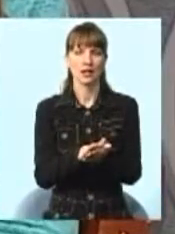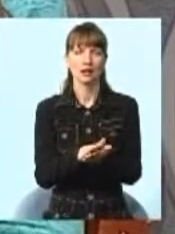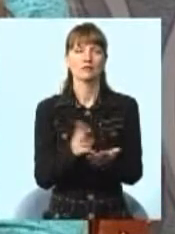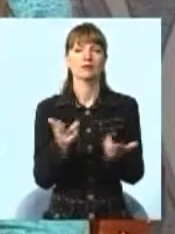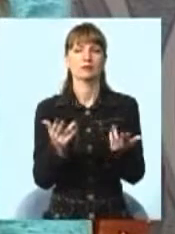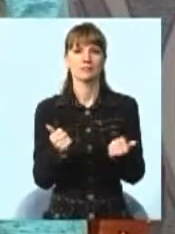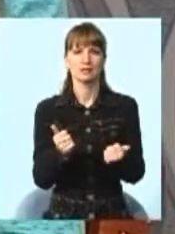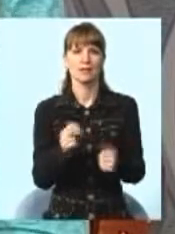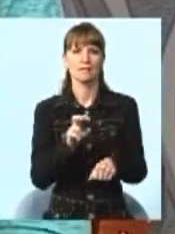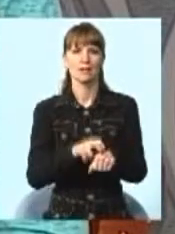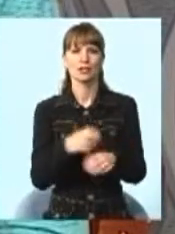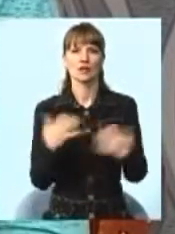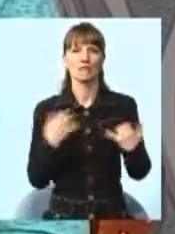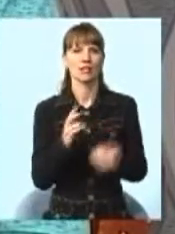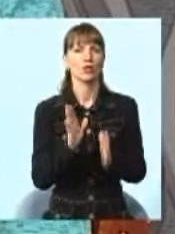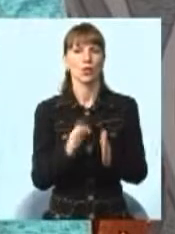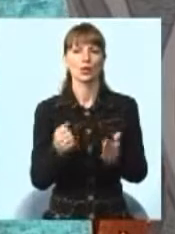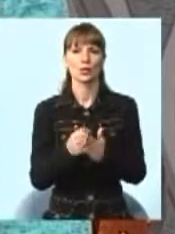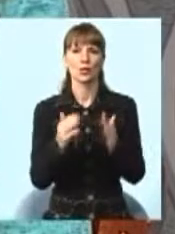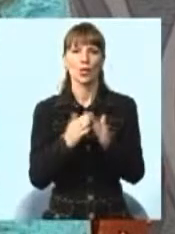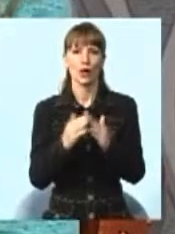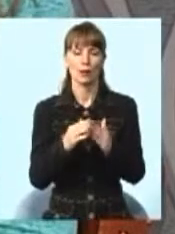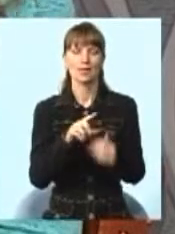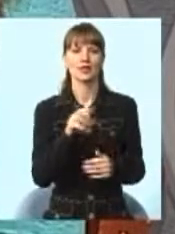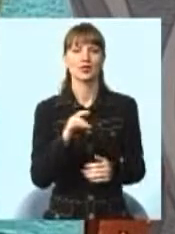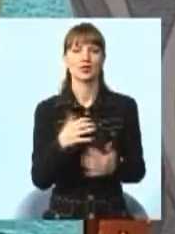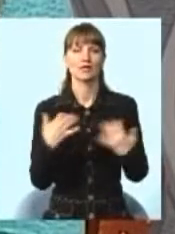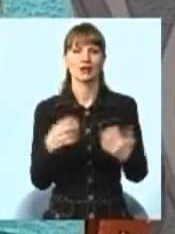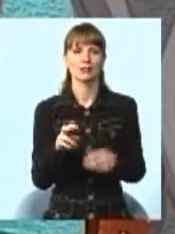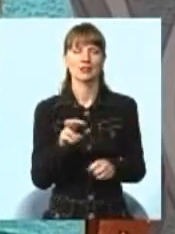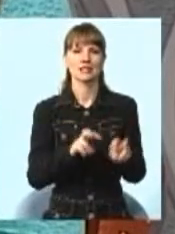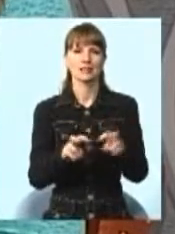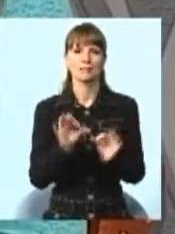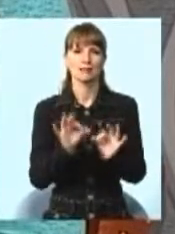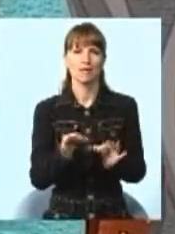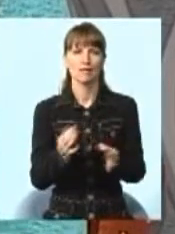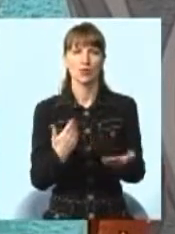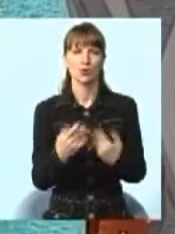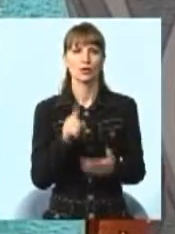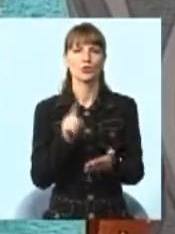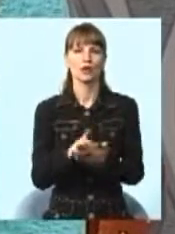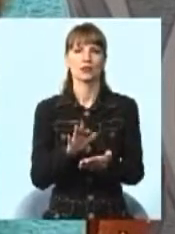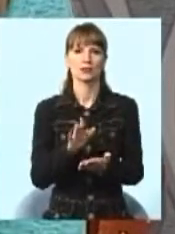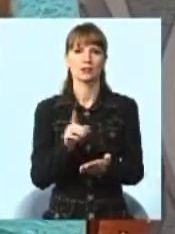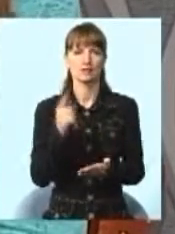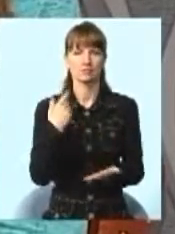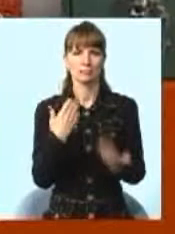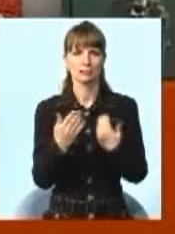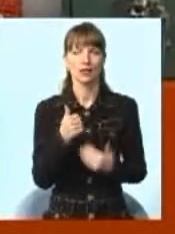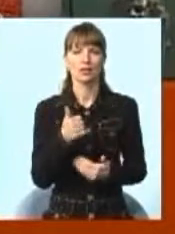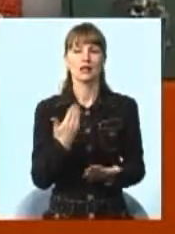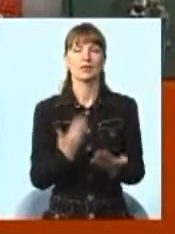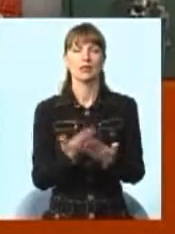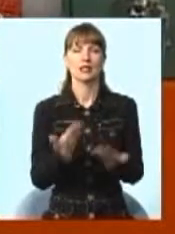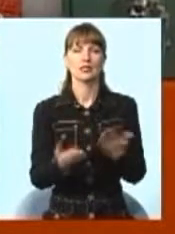взагалі ветеринарам не тільки до домашніх та хижих тварин треба шукати підхід. З усіма тваринами вони мусять ладити, так? Так. Наприклад, от